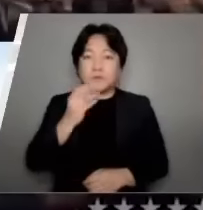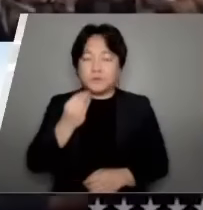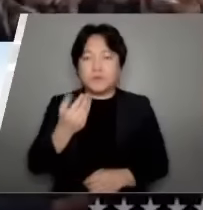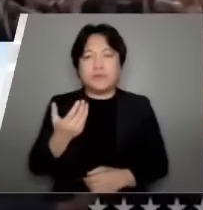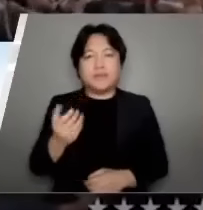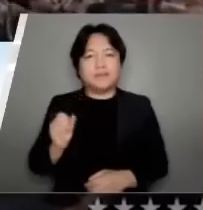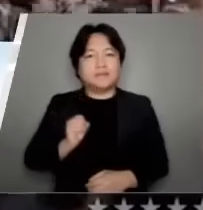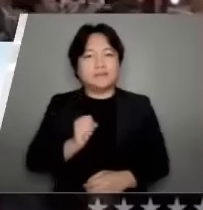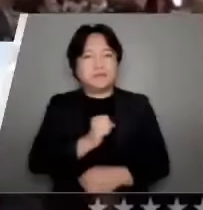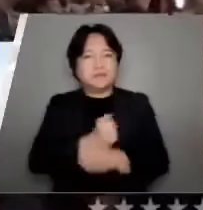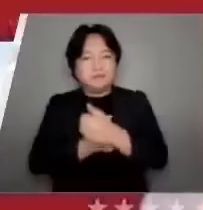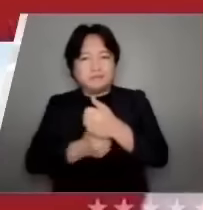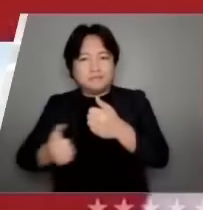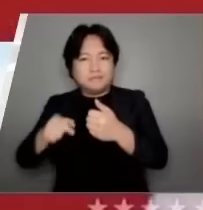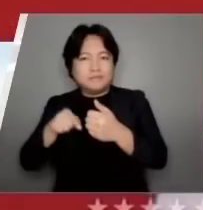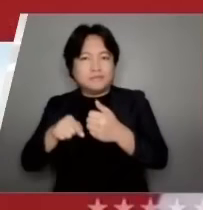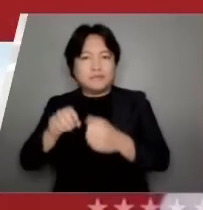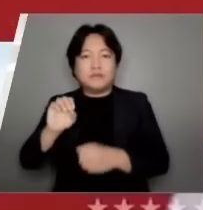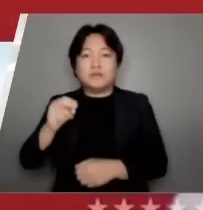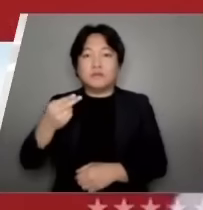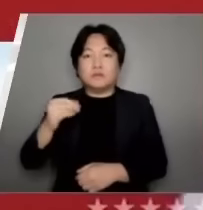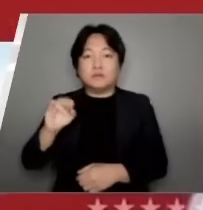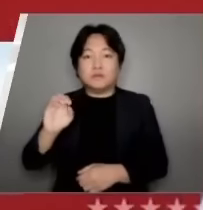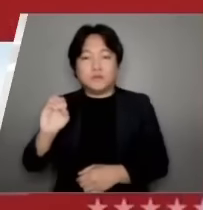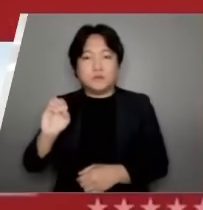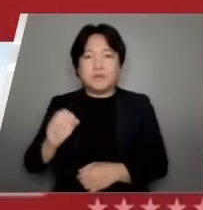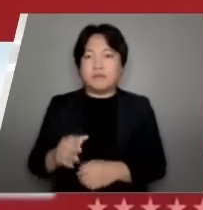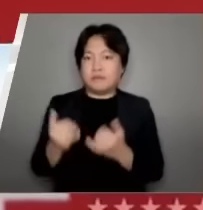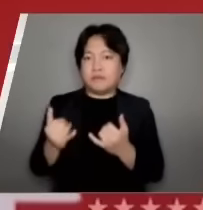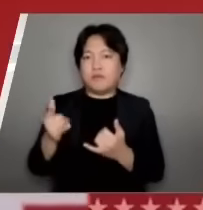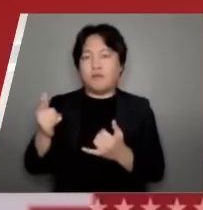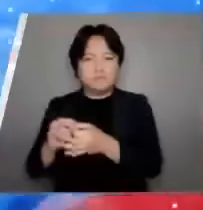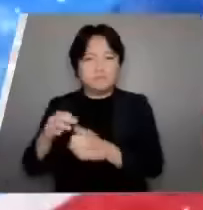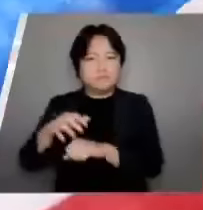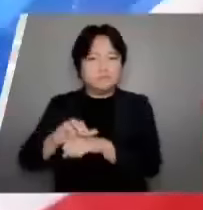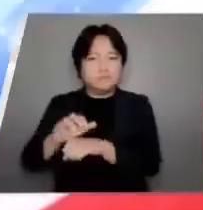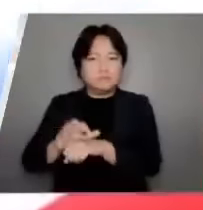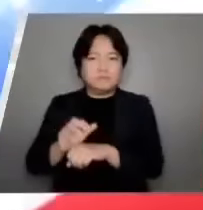Ohio, dati kritiko at ngayon loyalista ni Trump.